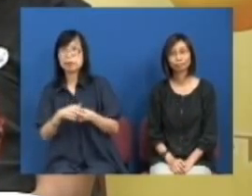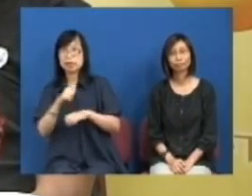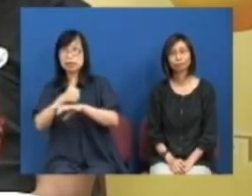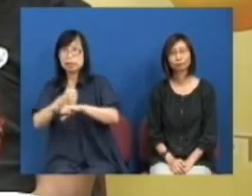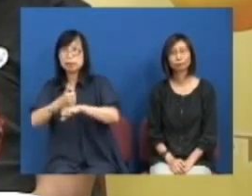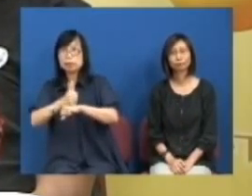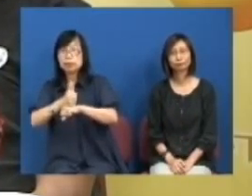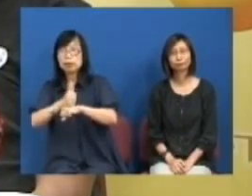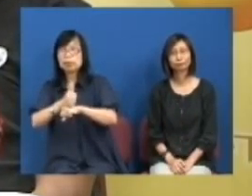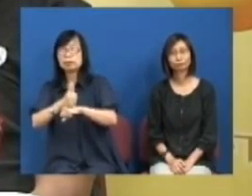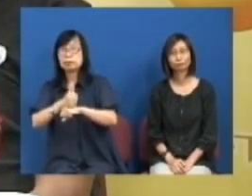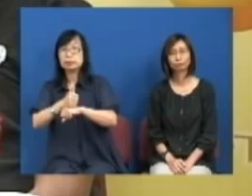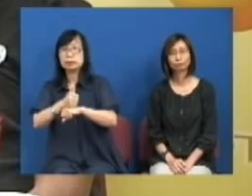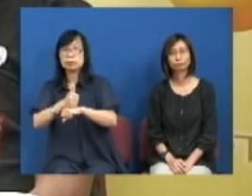上